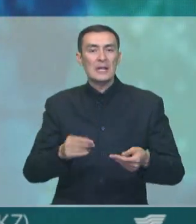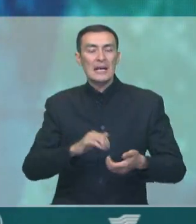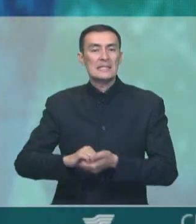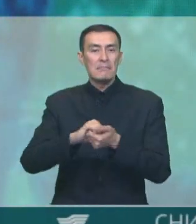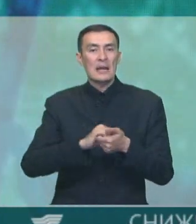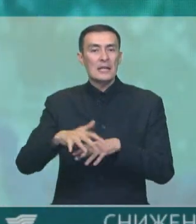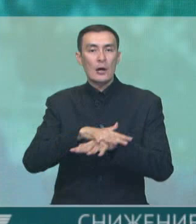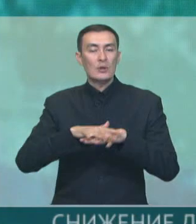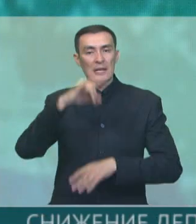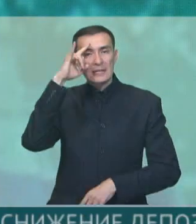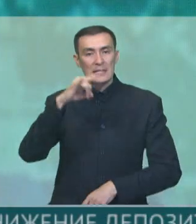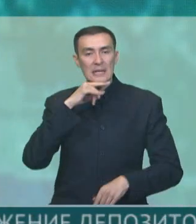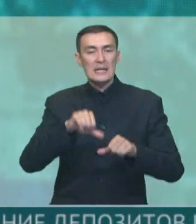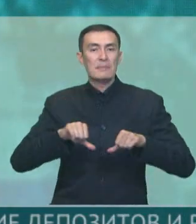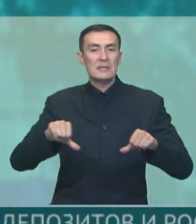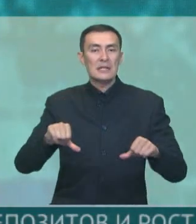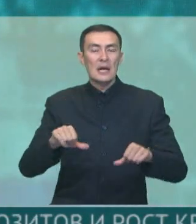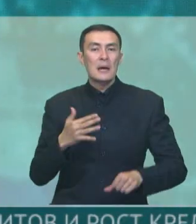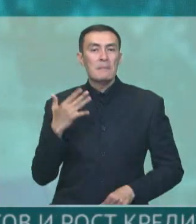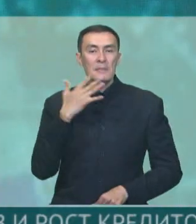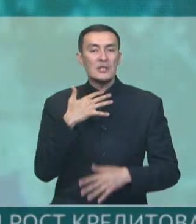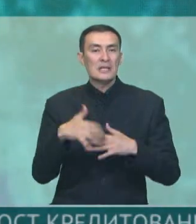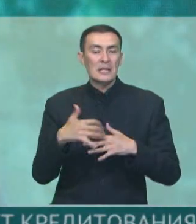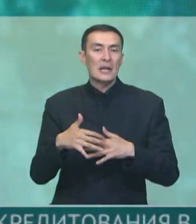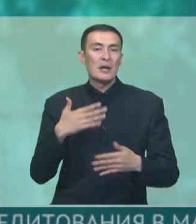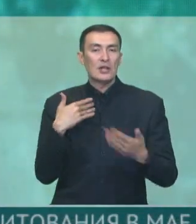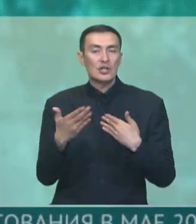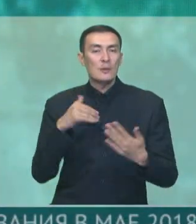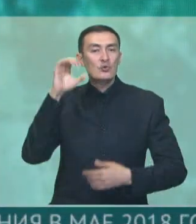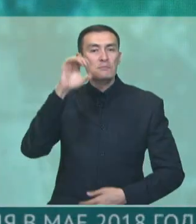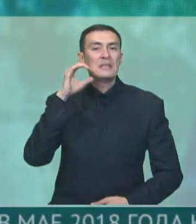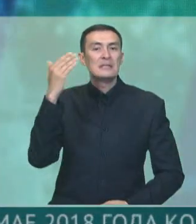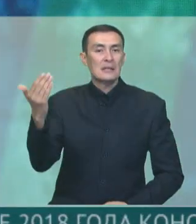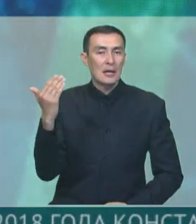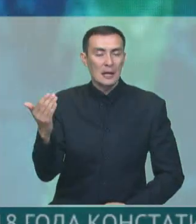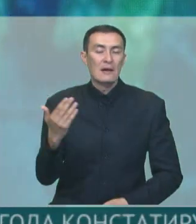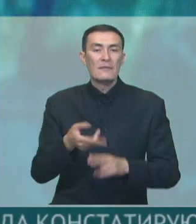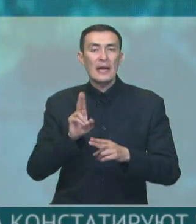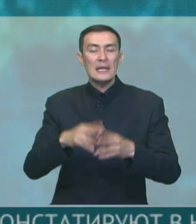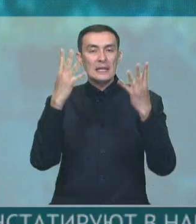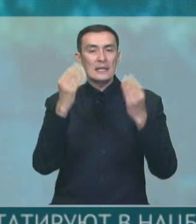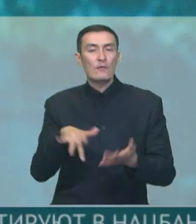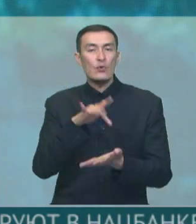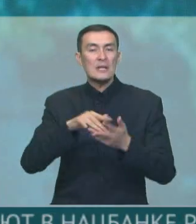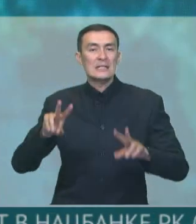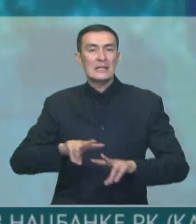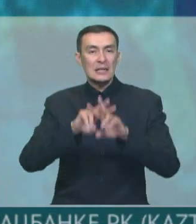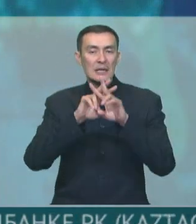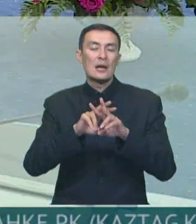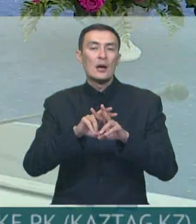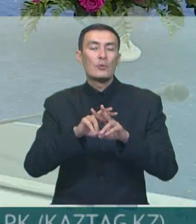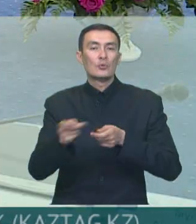между Ассамблеей народа Казахстана и Комитетом по межнациональным отношениям Узбекистана. В эти дни в Астане под